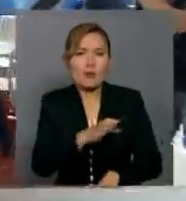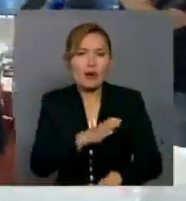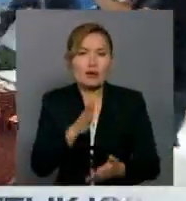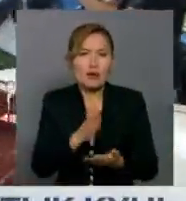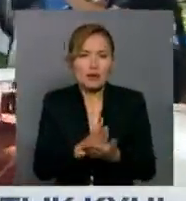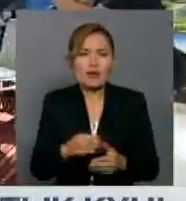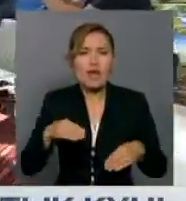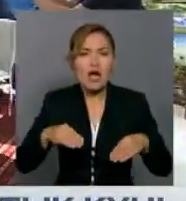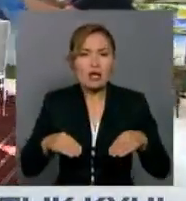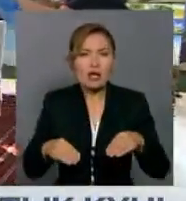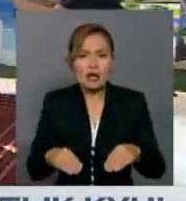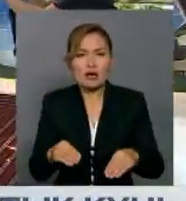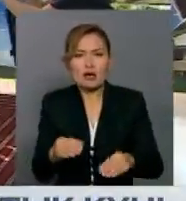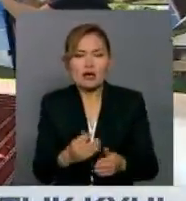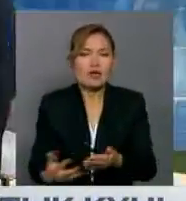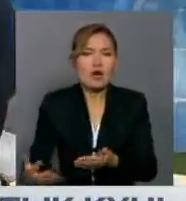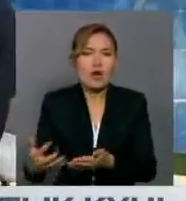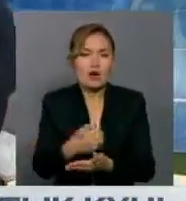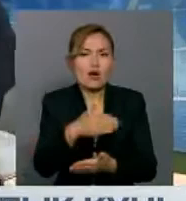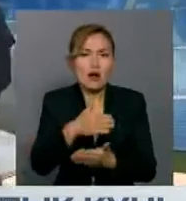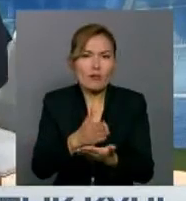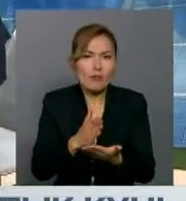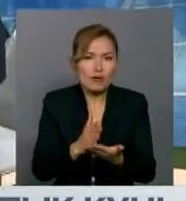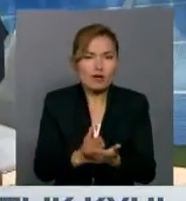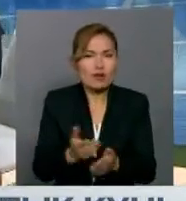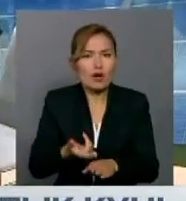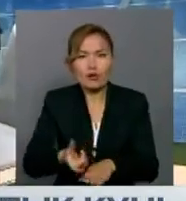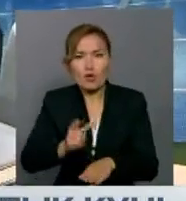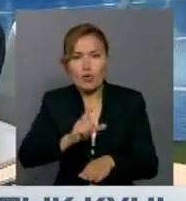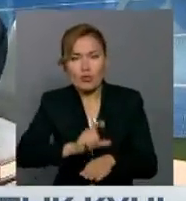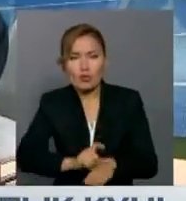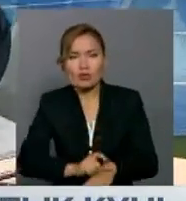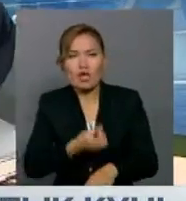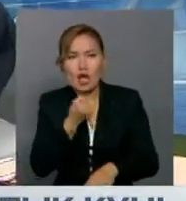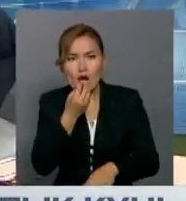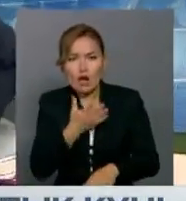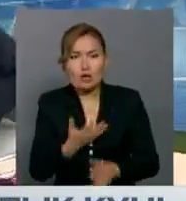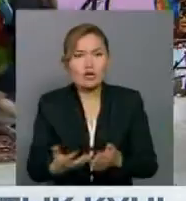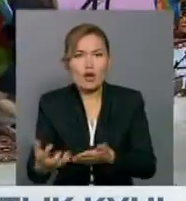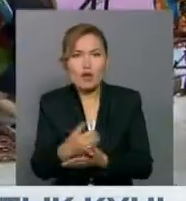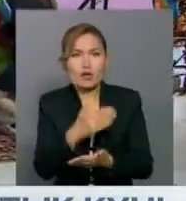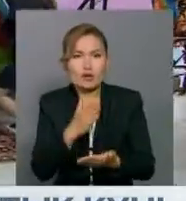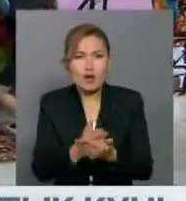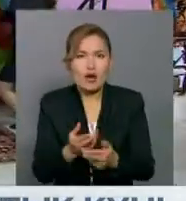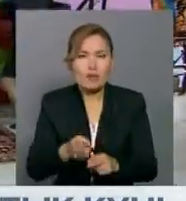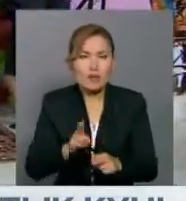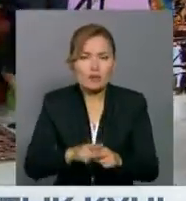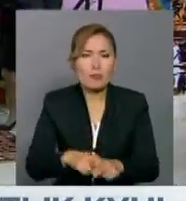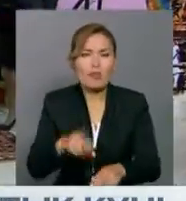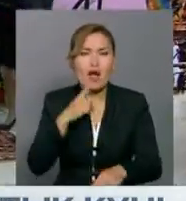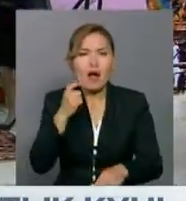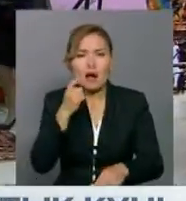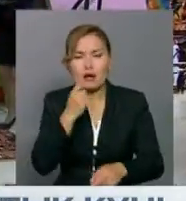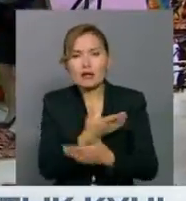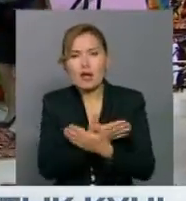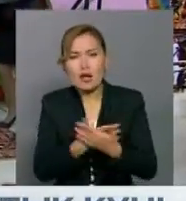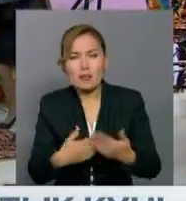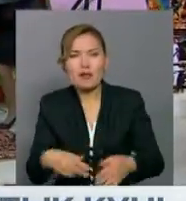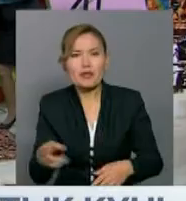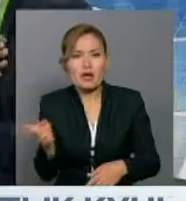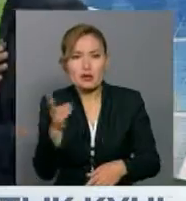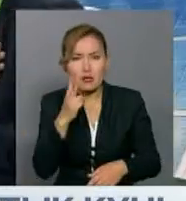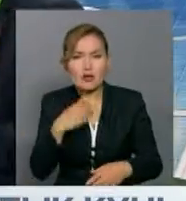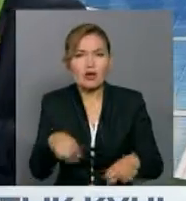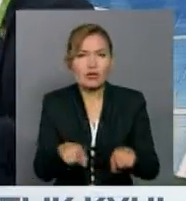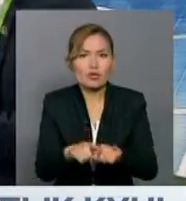мұнда егіннен жылына екі үш рет өнім жинауға мүмкіндік бар екен. Негізінен күріш пен шай, қант қамысы мен темекі өсіріледі.